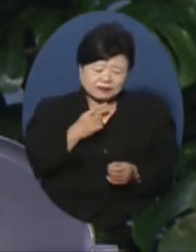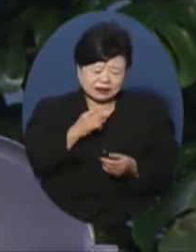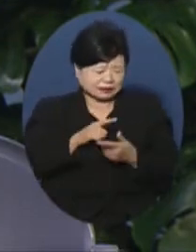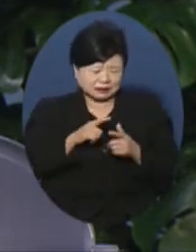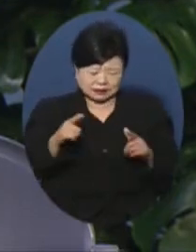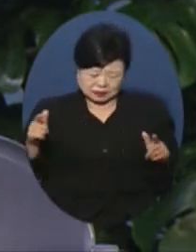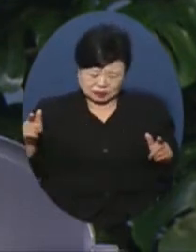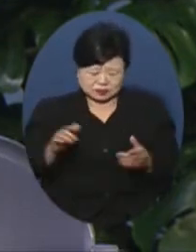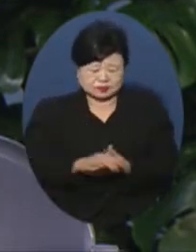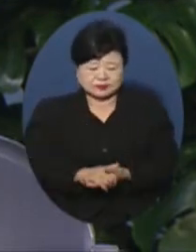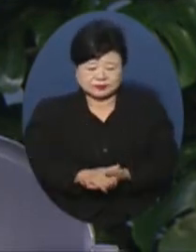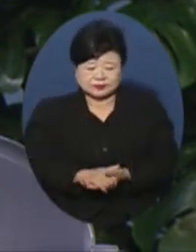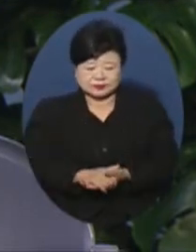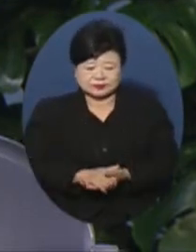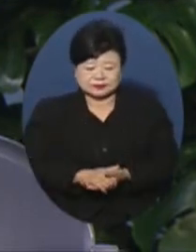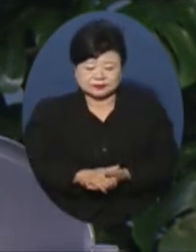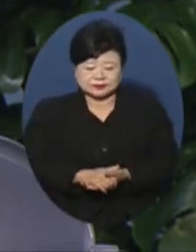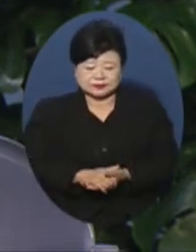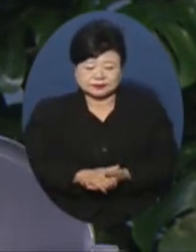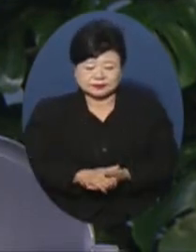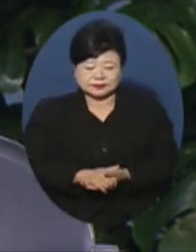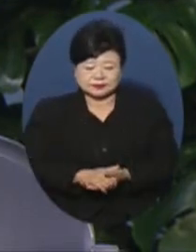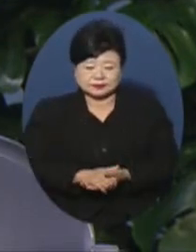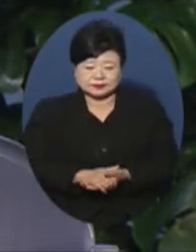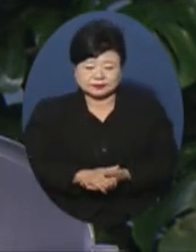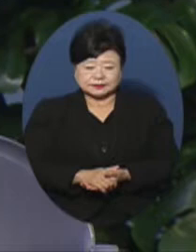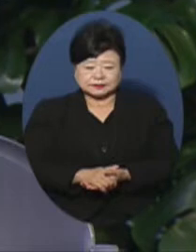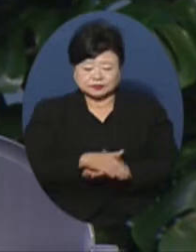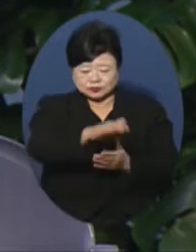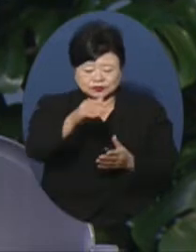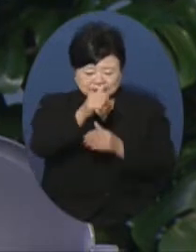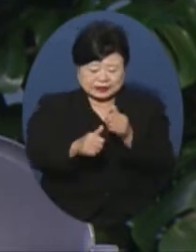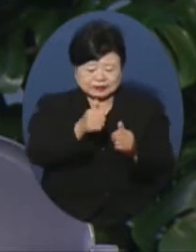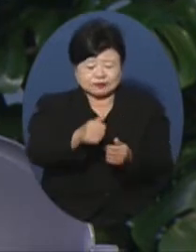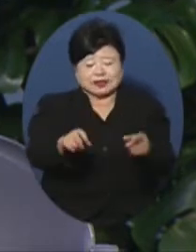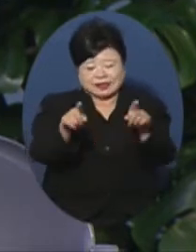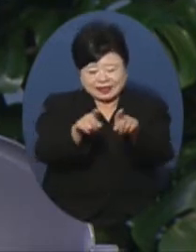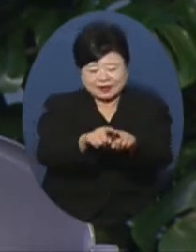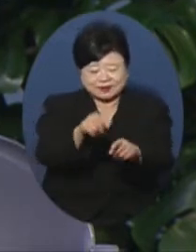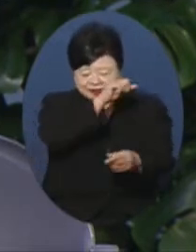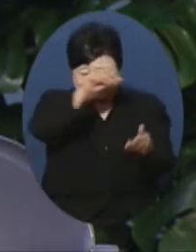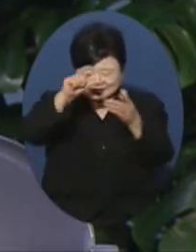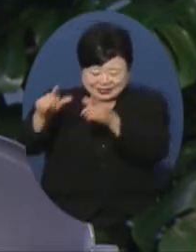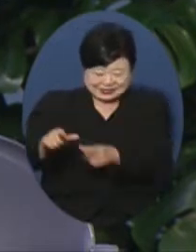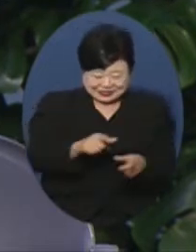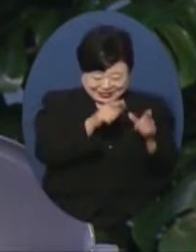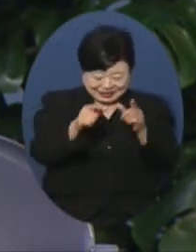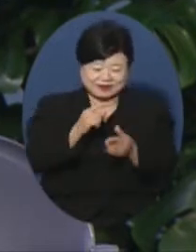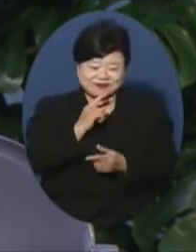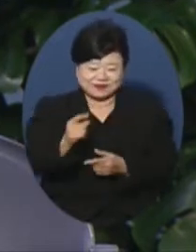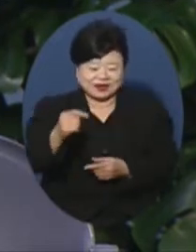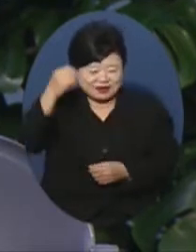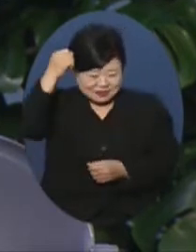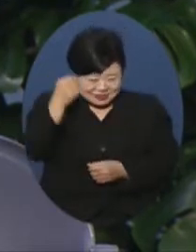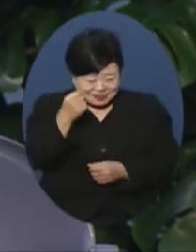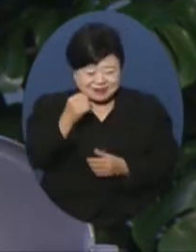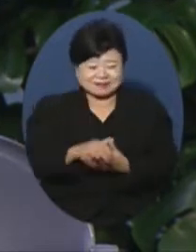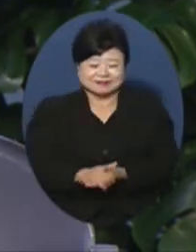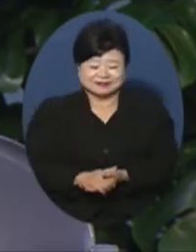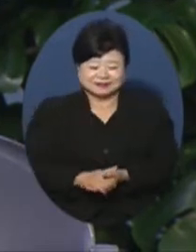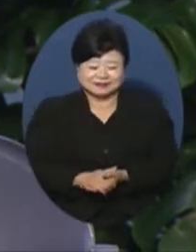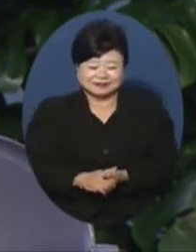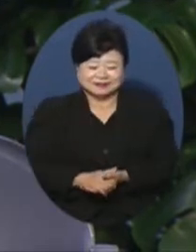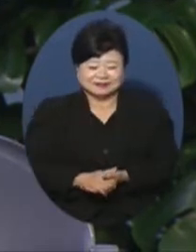인간적으로만 생각해서는 안 됩니다. 우리는 하나님과 함께 인생을 산다는 것을 잊어서는 안